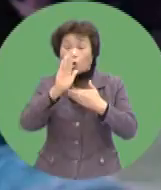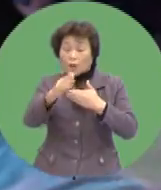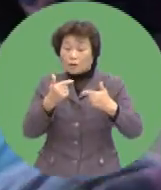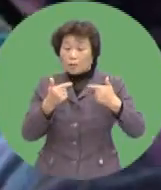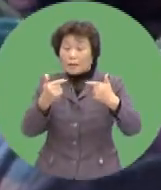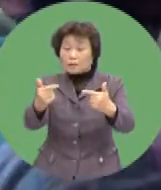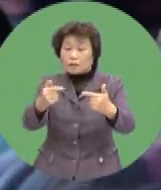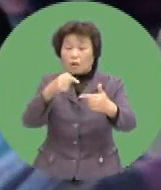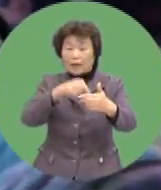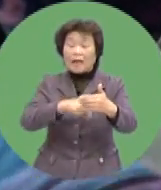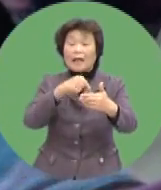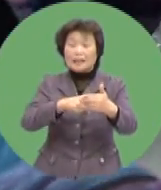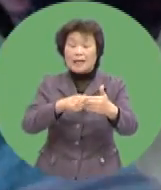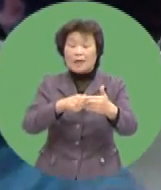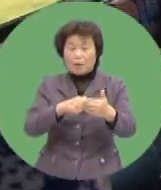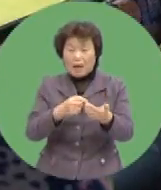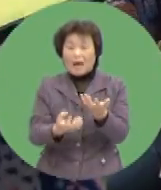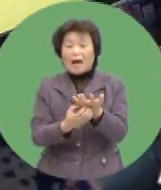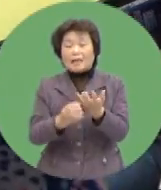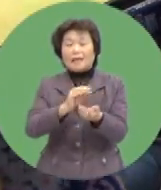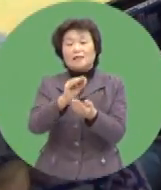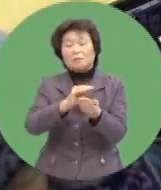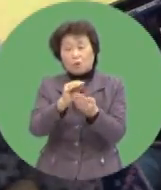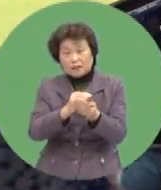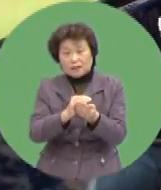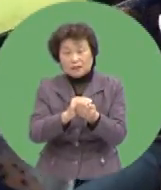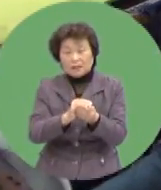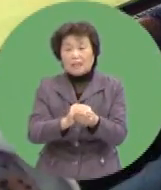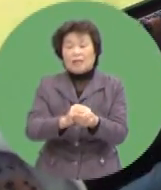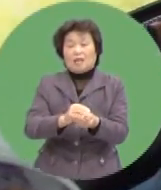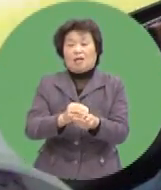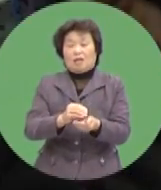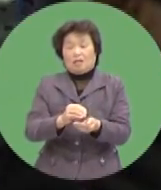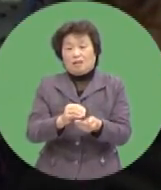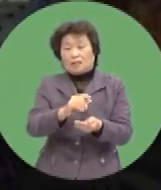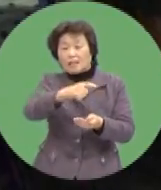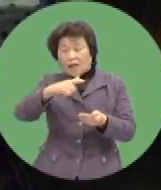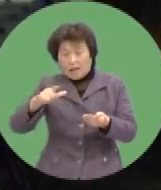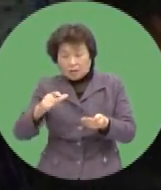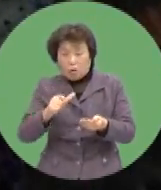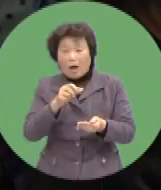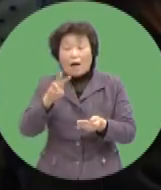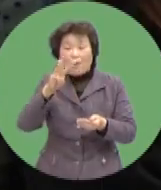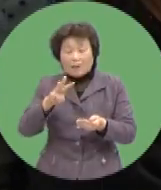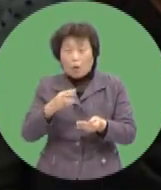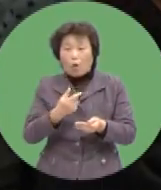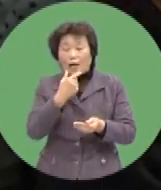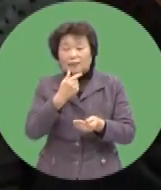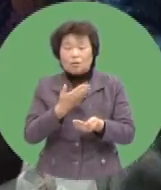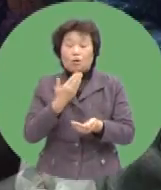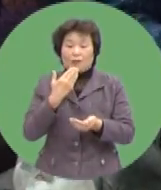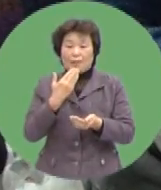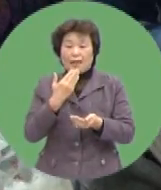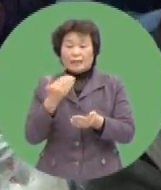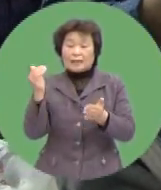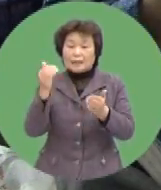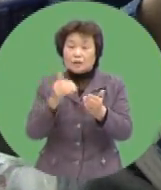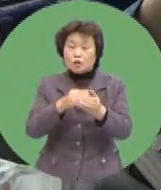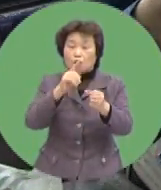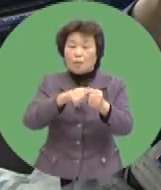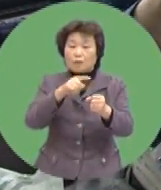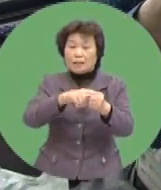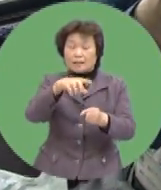バスの中では、焼き餅や阿波ういろう、お嫁さんのお菓子といった阿波のお菓子を味わい、最終目的地